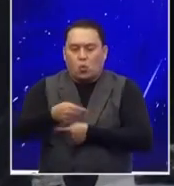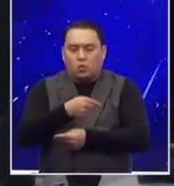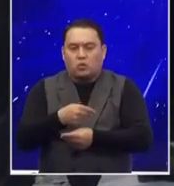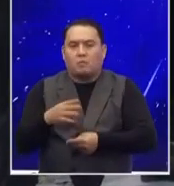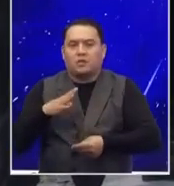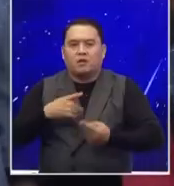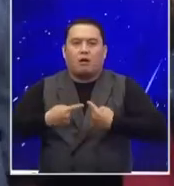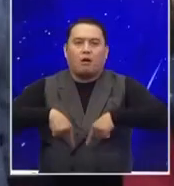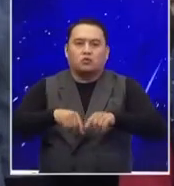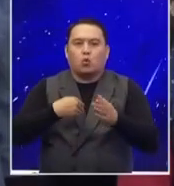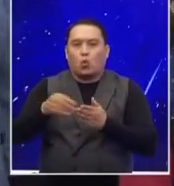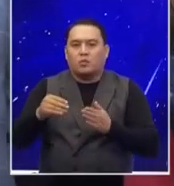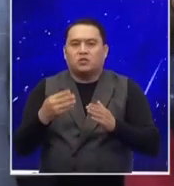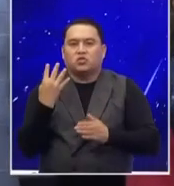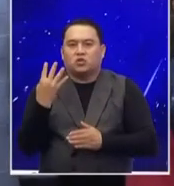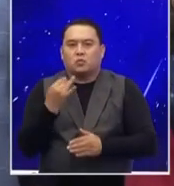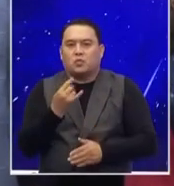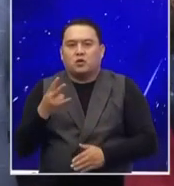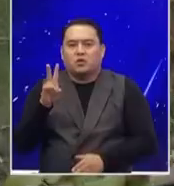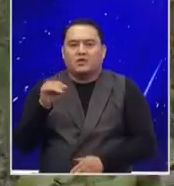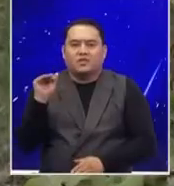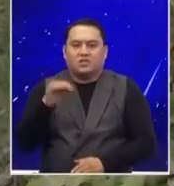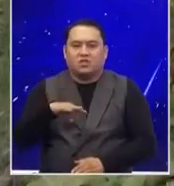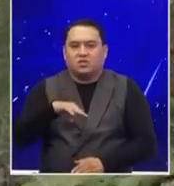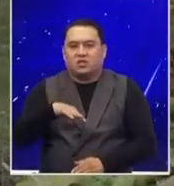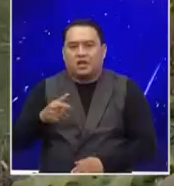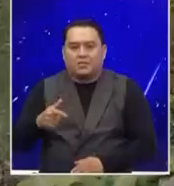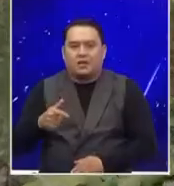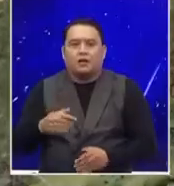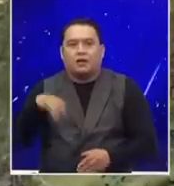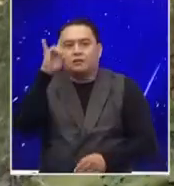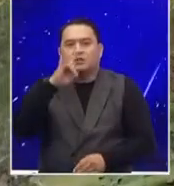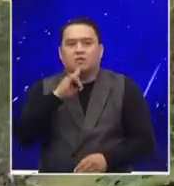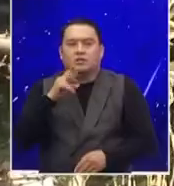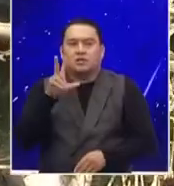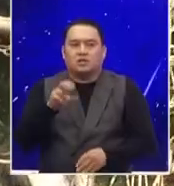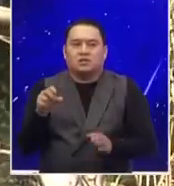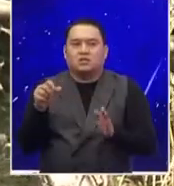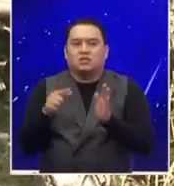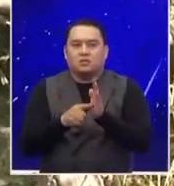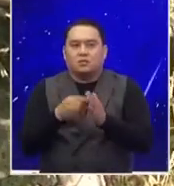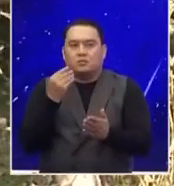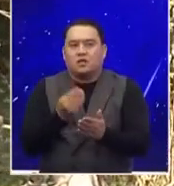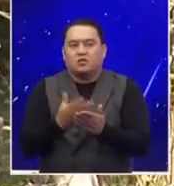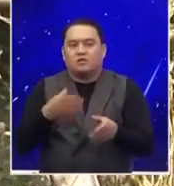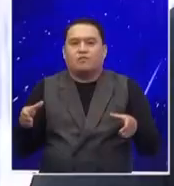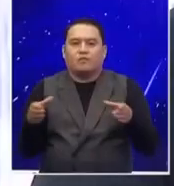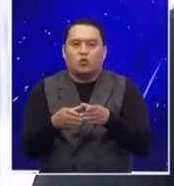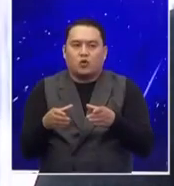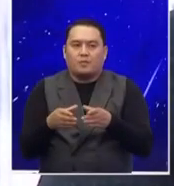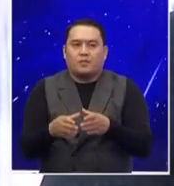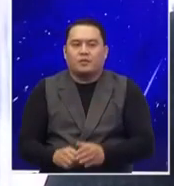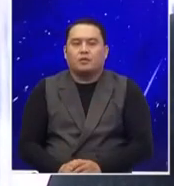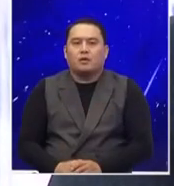средства организация приобрела дом на 4 миллиона 200 тысяч тенге. К слову, в Казахстане это уже 307-й бесценный подарок фонда.